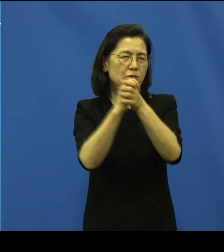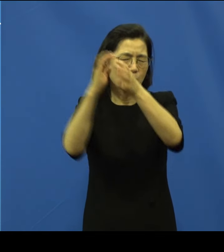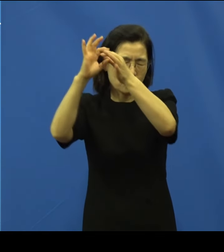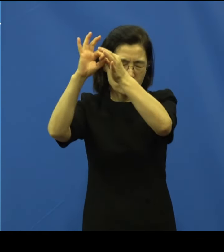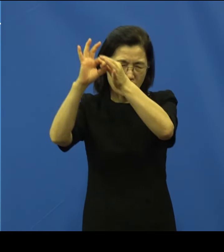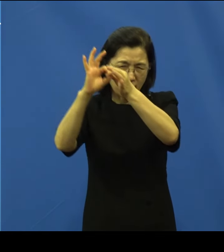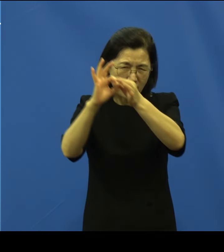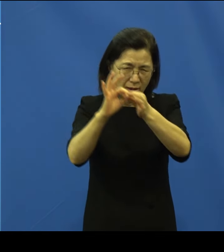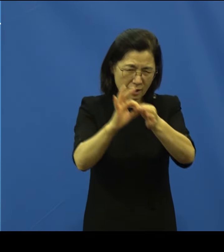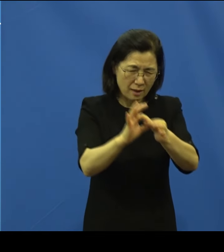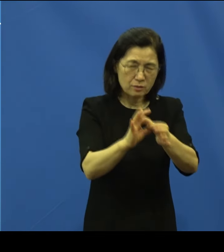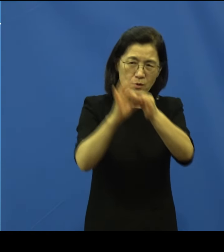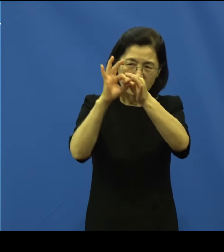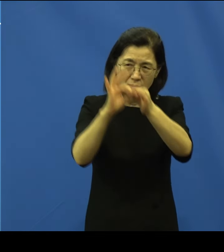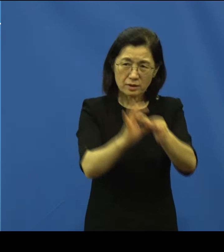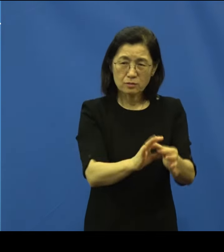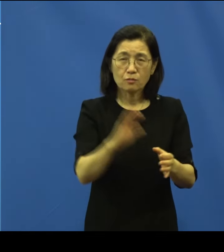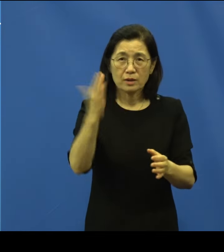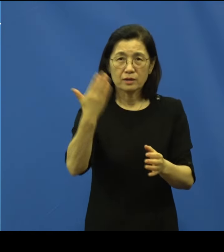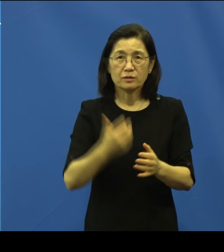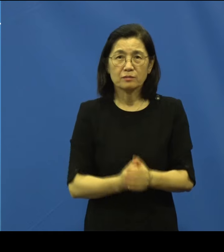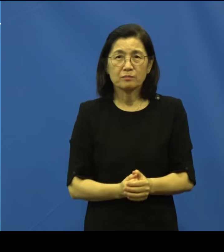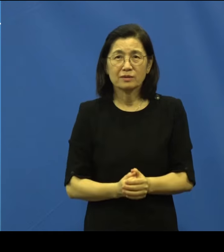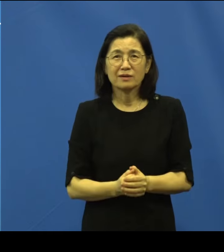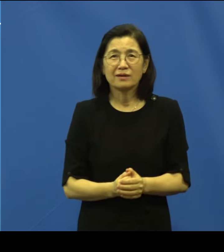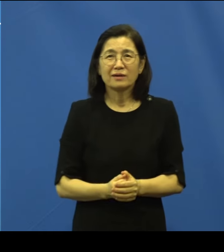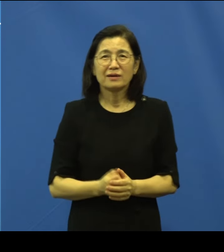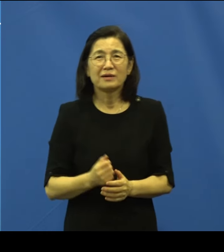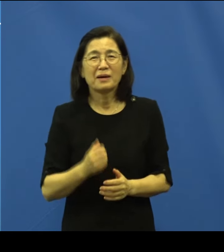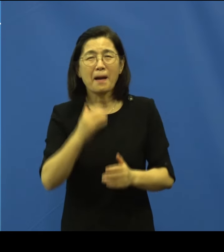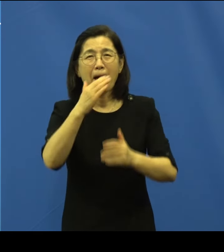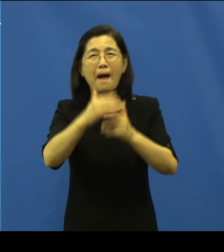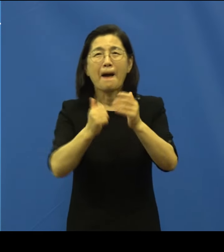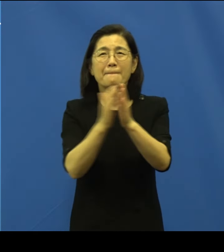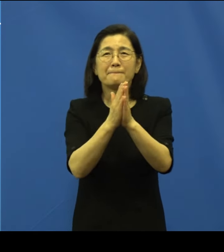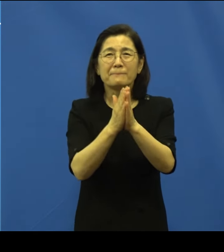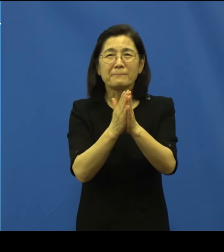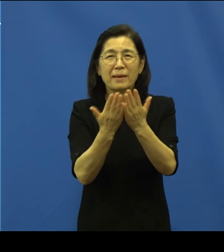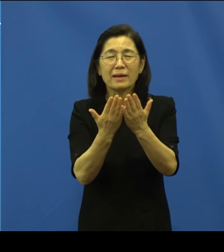그래서 여러분, 매일 성경 내 구입하라고 그러잖아요.